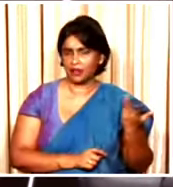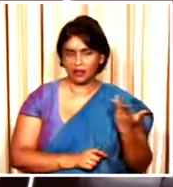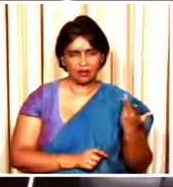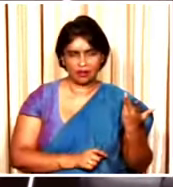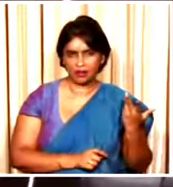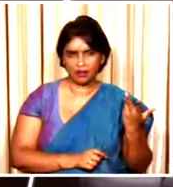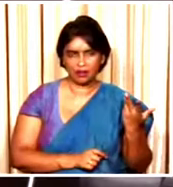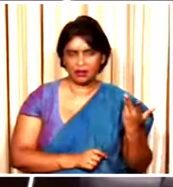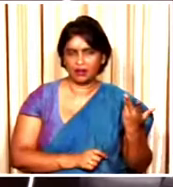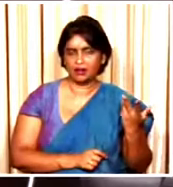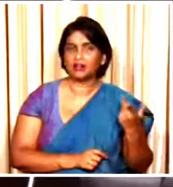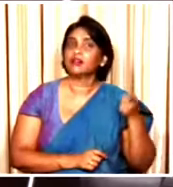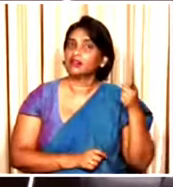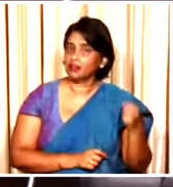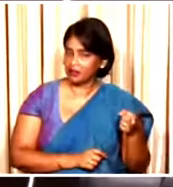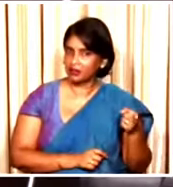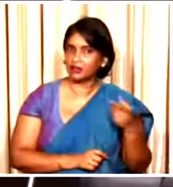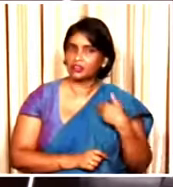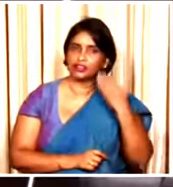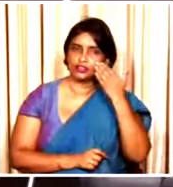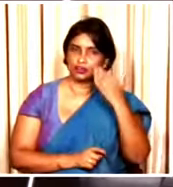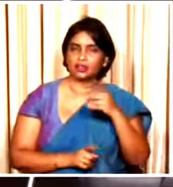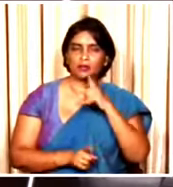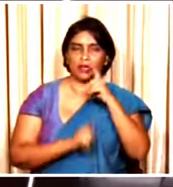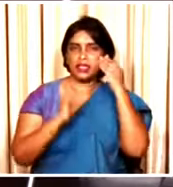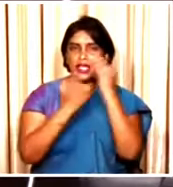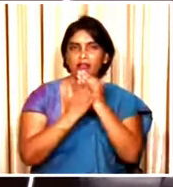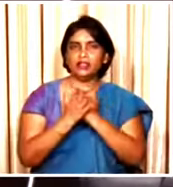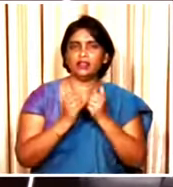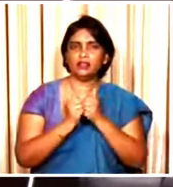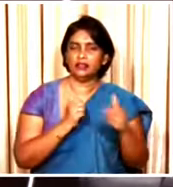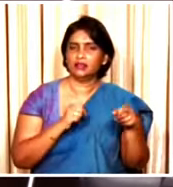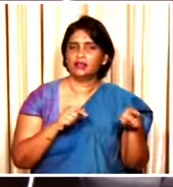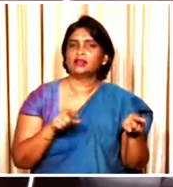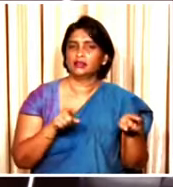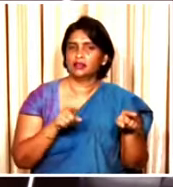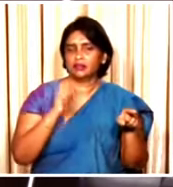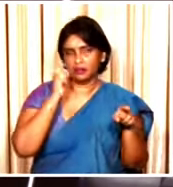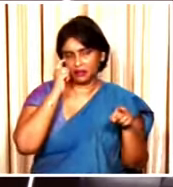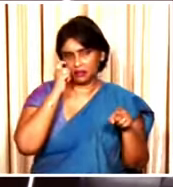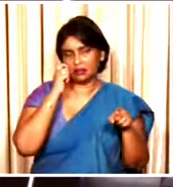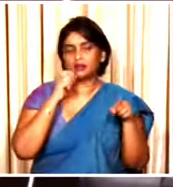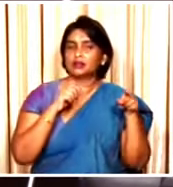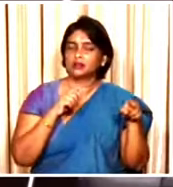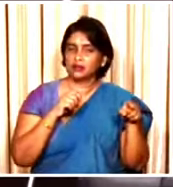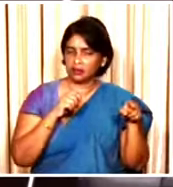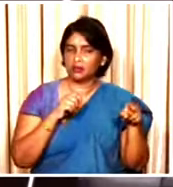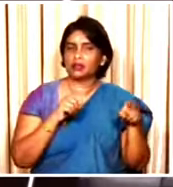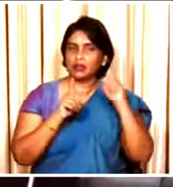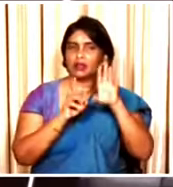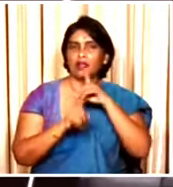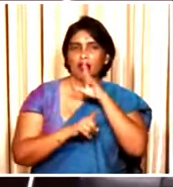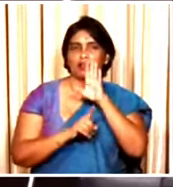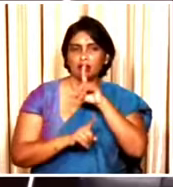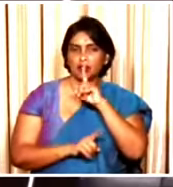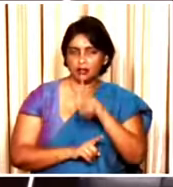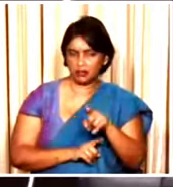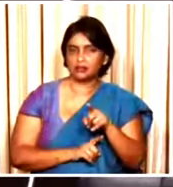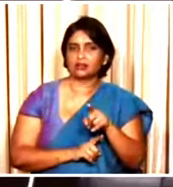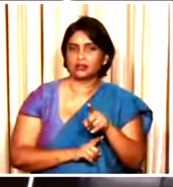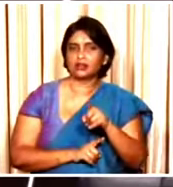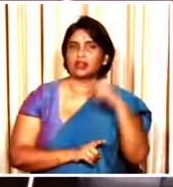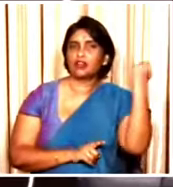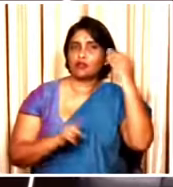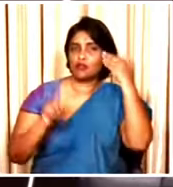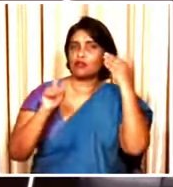නැහැ මේක මම දැක්කා ඒක කතා කීපයක් තියෙනවා මගෙන් ඕක ඇහුවා මම කිව්වා මේ ඒ මෙහෙම කතාවක් කතාවක් කරපු එකක්